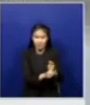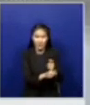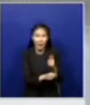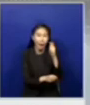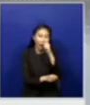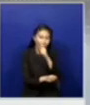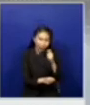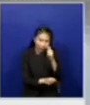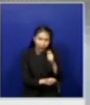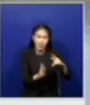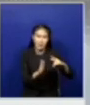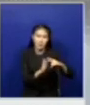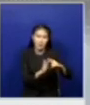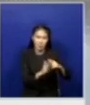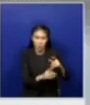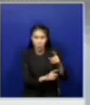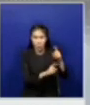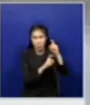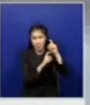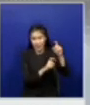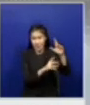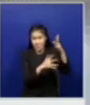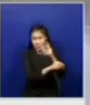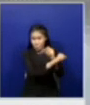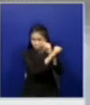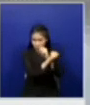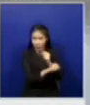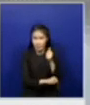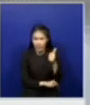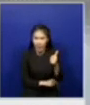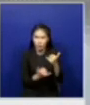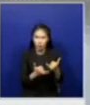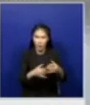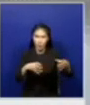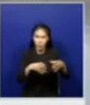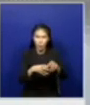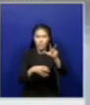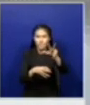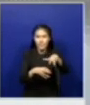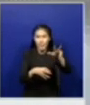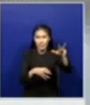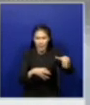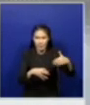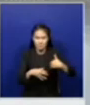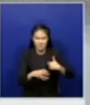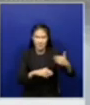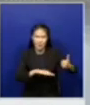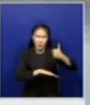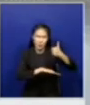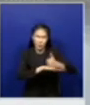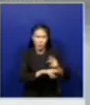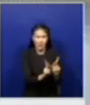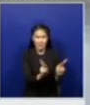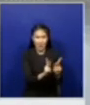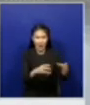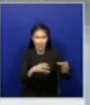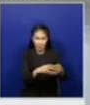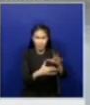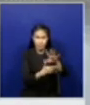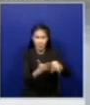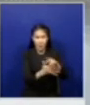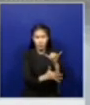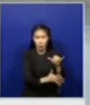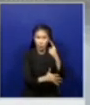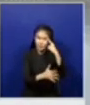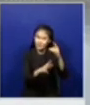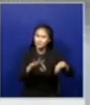กซึ่งพรรคเพื่อไทยโดยคณะกรรมการยุทธศาสตร์พรรคได้ให้ความสำคัญใน